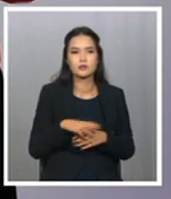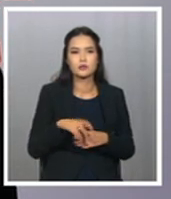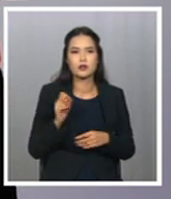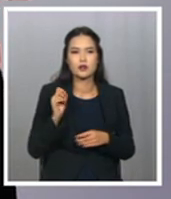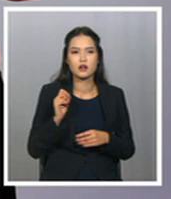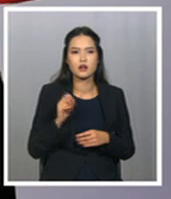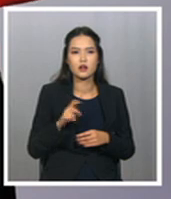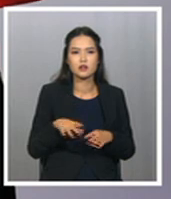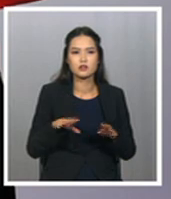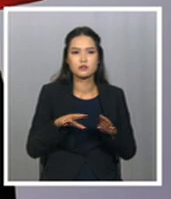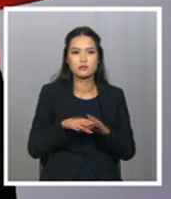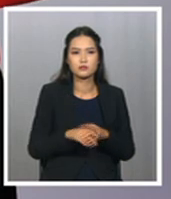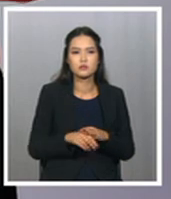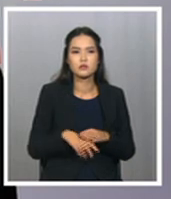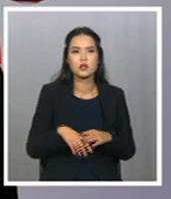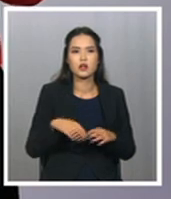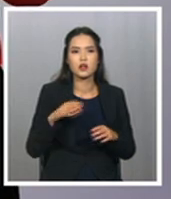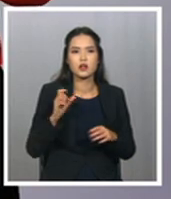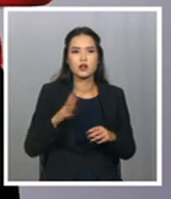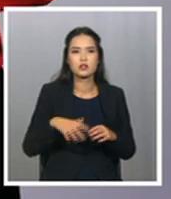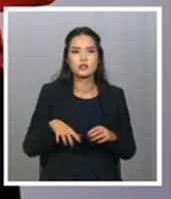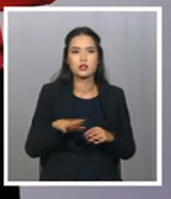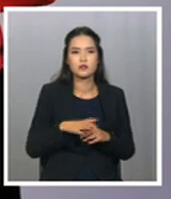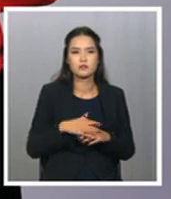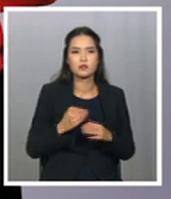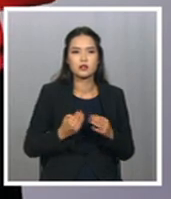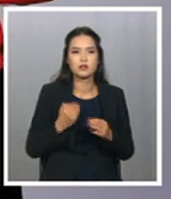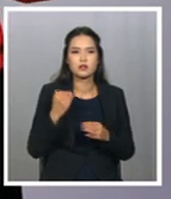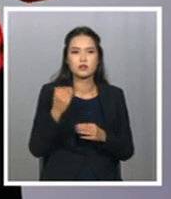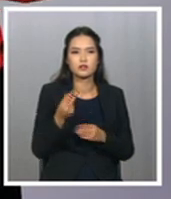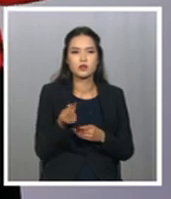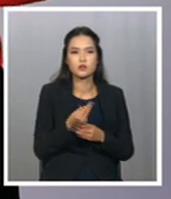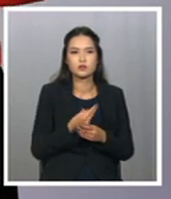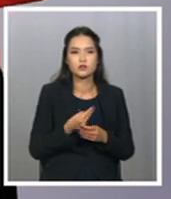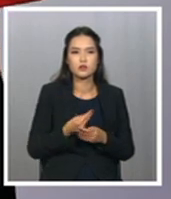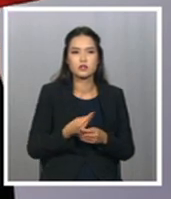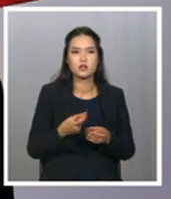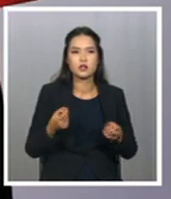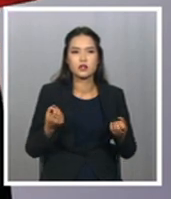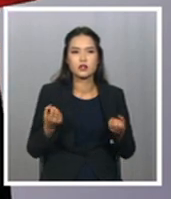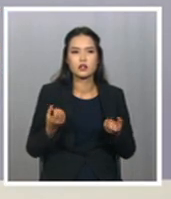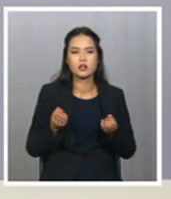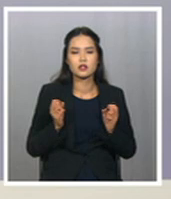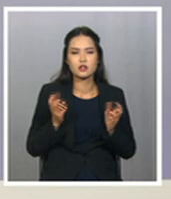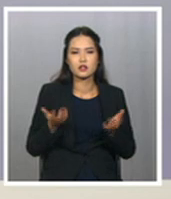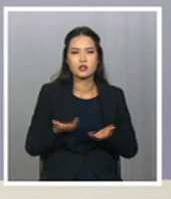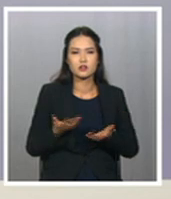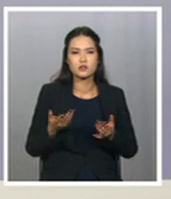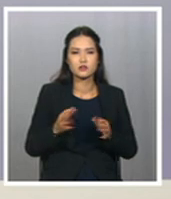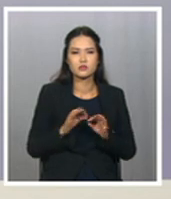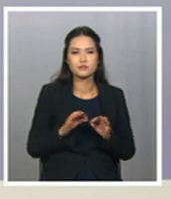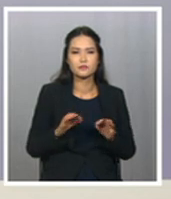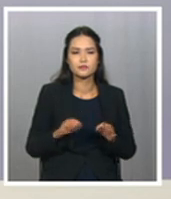болмысын, адами болмысын асқақтата суреттеген таңға жайып туынды.